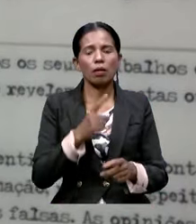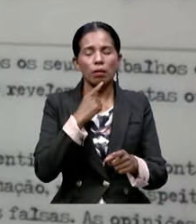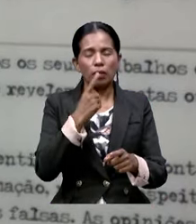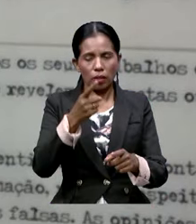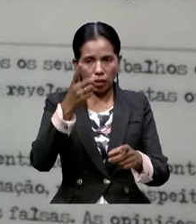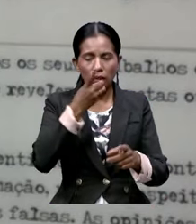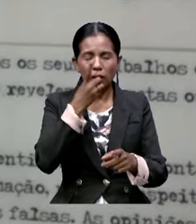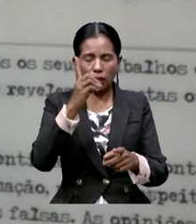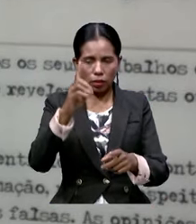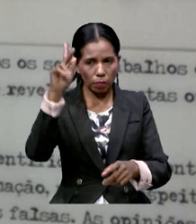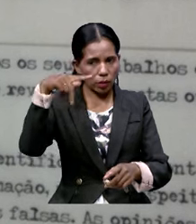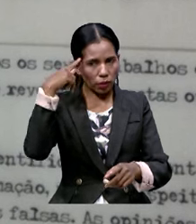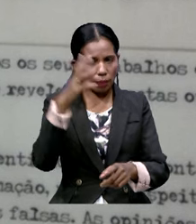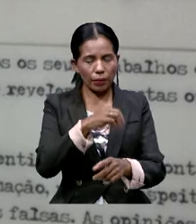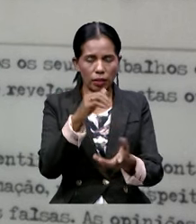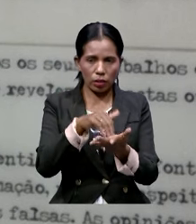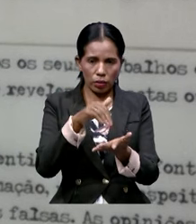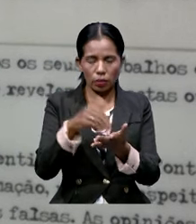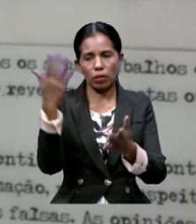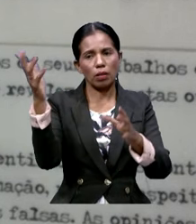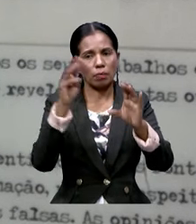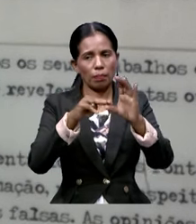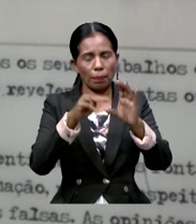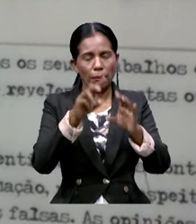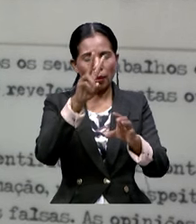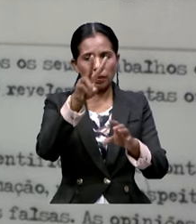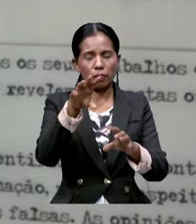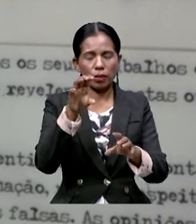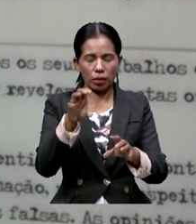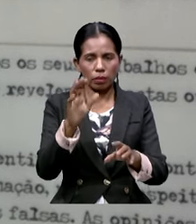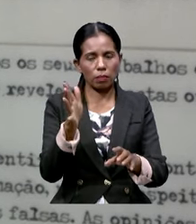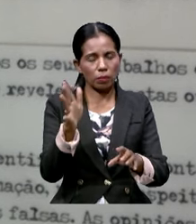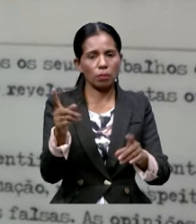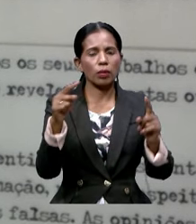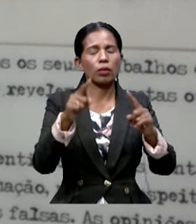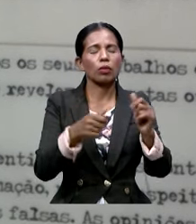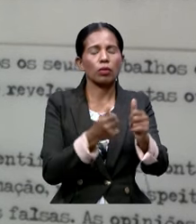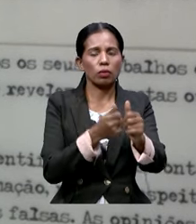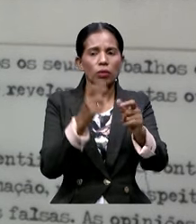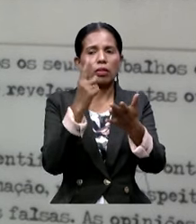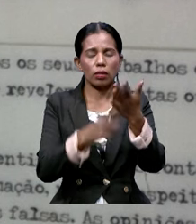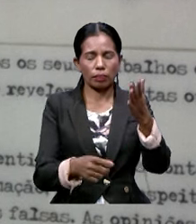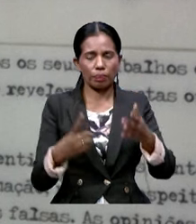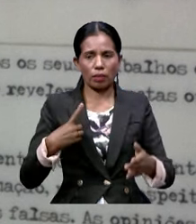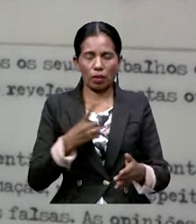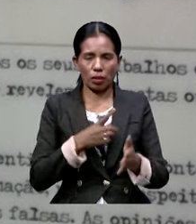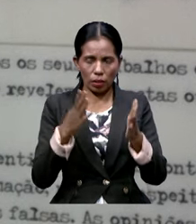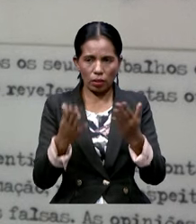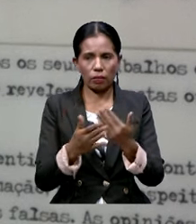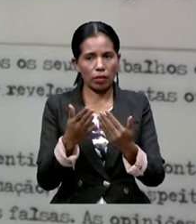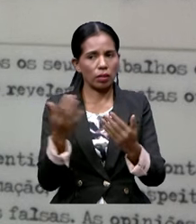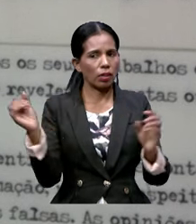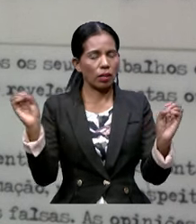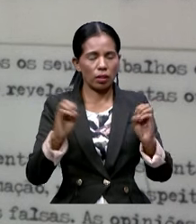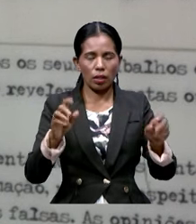mes deklarasau si halos iting halos turu de mercado. 250 ne bazia basaida. Hanya serputaru sira fasil tambalai